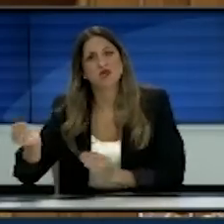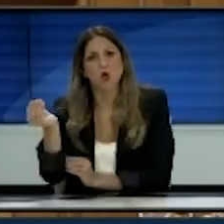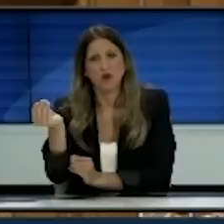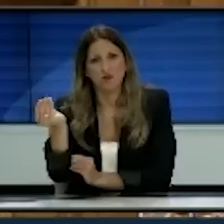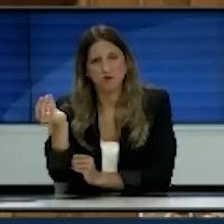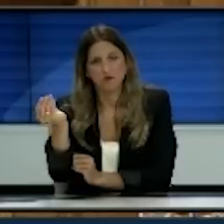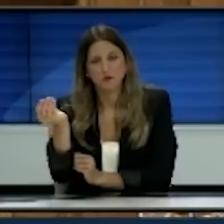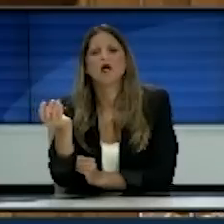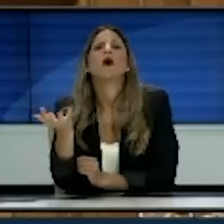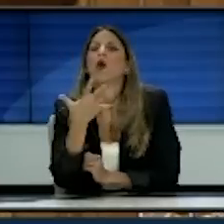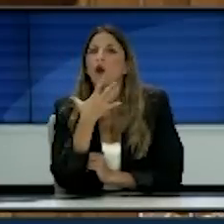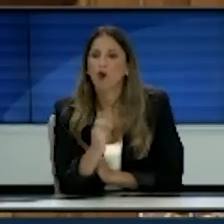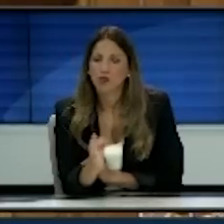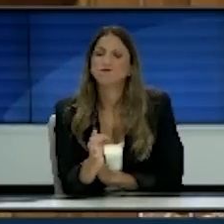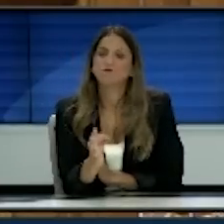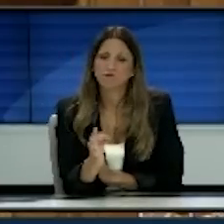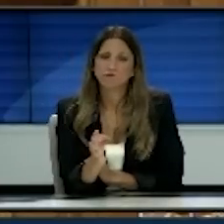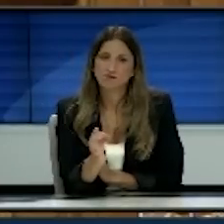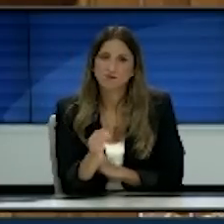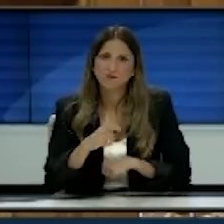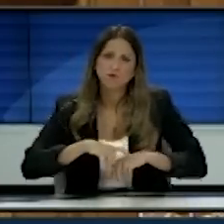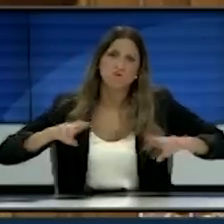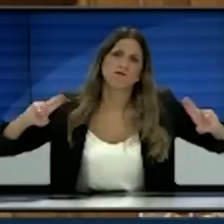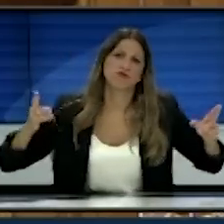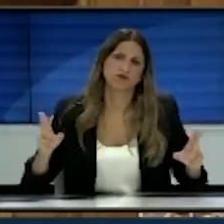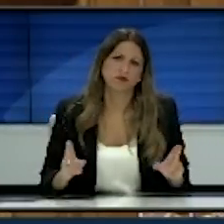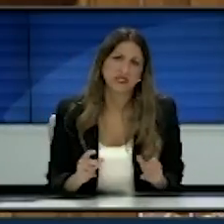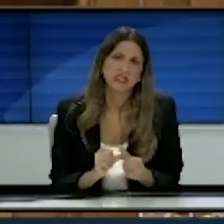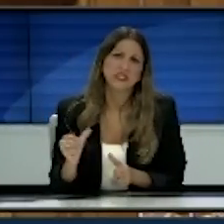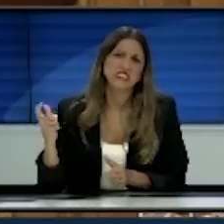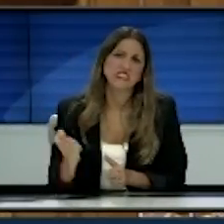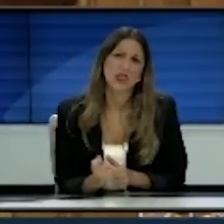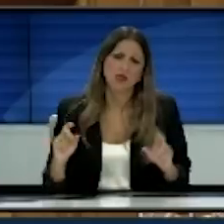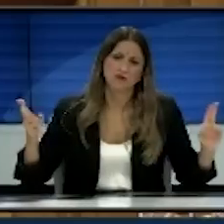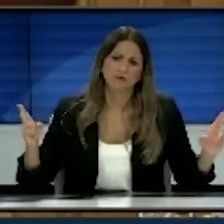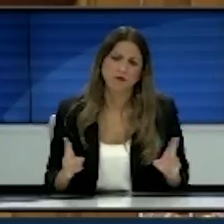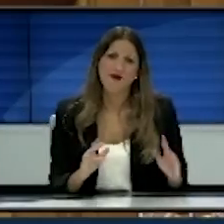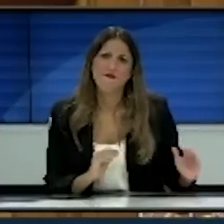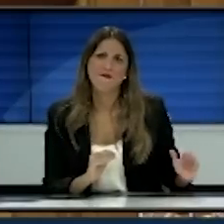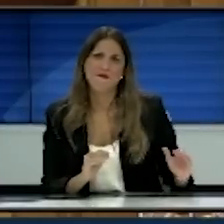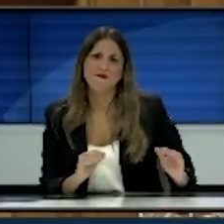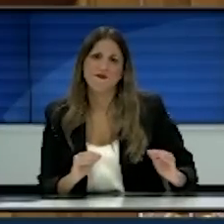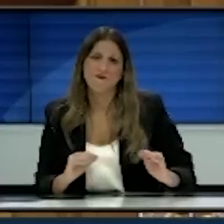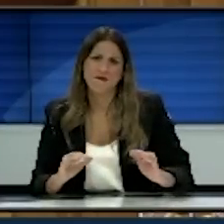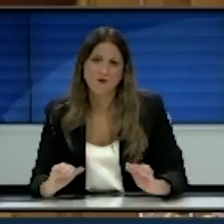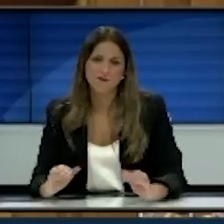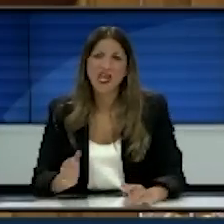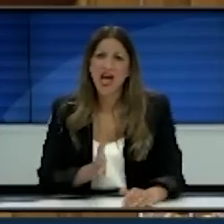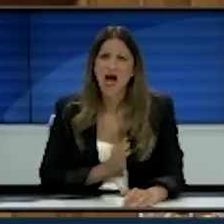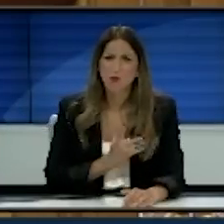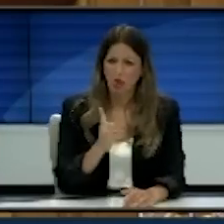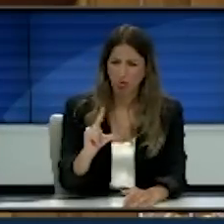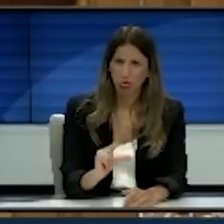Ότι παραμένουν σε ισχύ οι τεράστιες περικοπές της συντάξης. Δεν υπάρχει καμιά στήριξη των